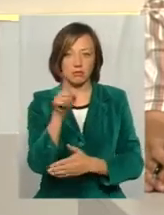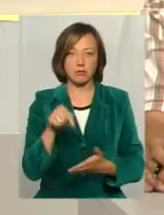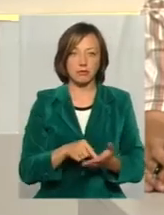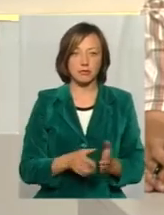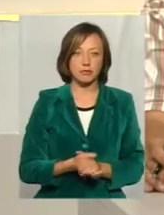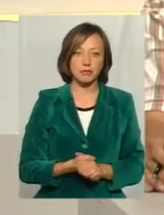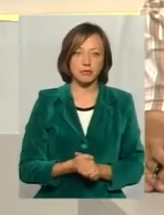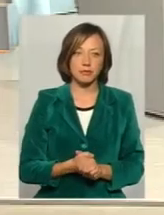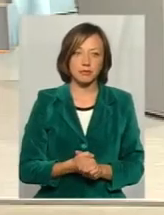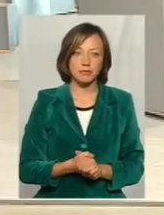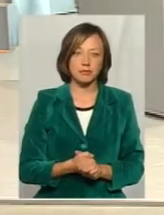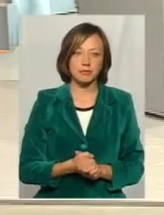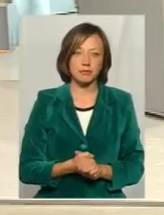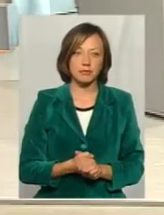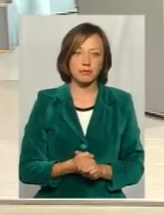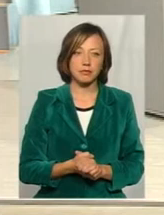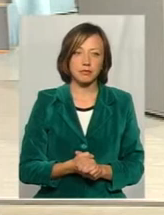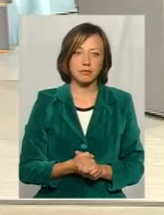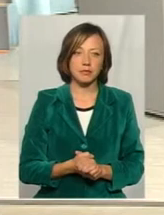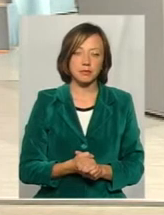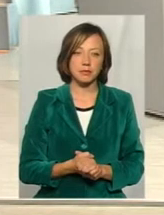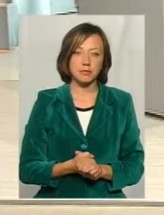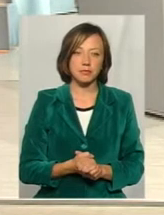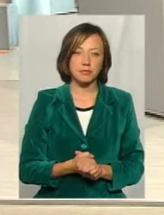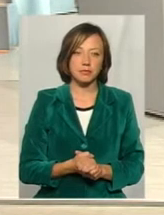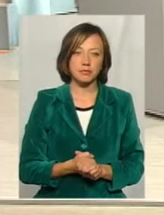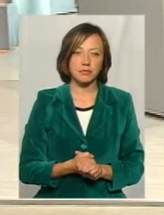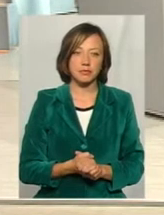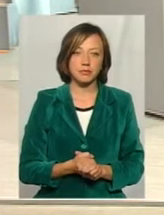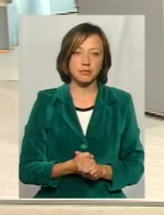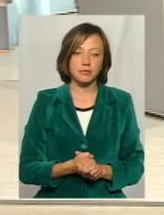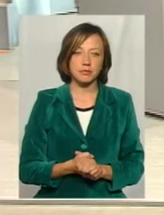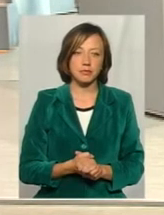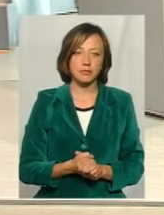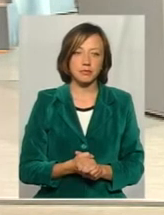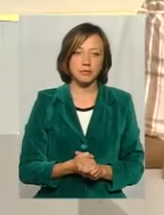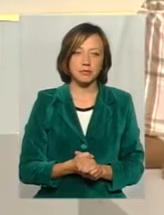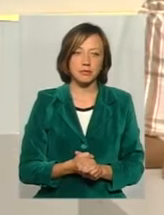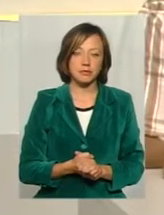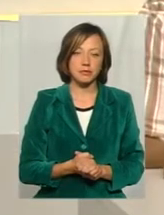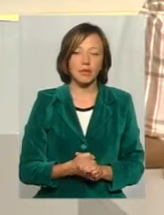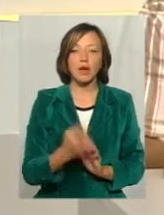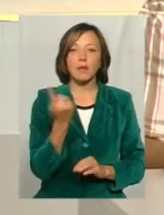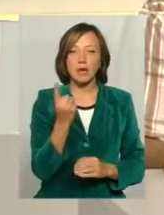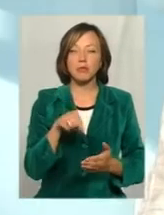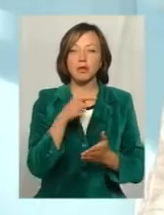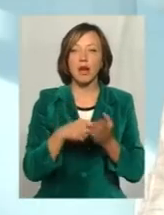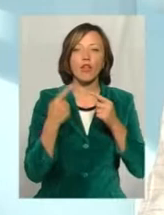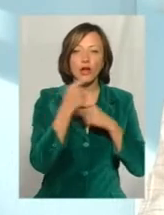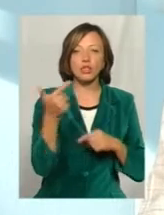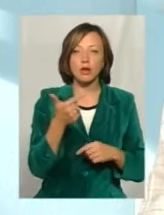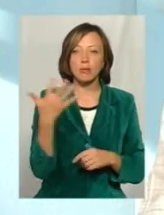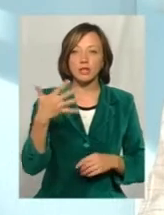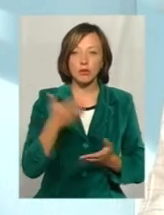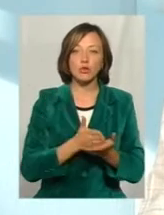відповідь. Ну, пенсіонеру здається, що їм не відшкодовують за... Так, перше запитання вже... По дальнім гречанам. По дальнім гречанам 50-й